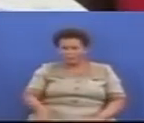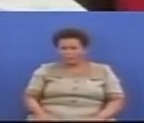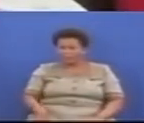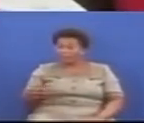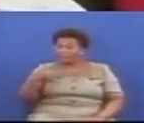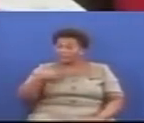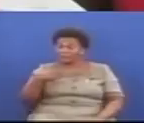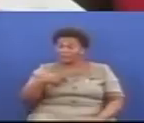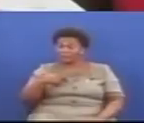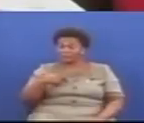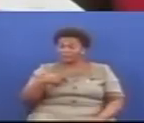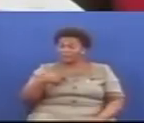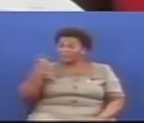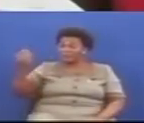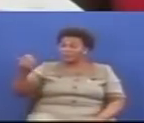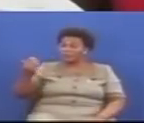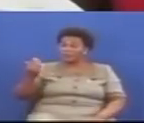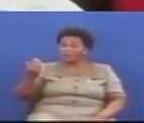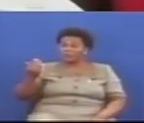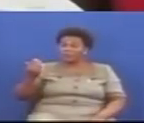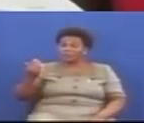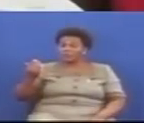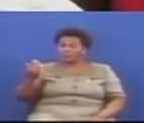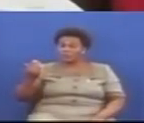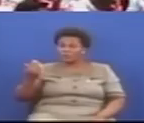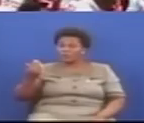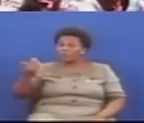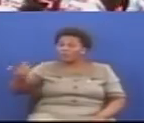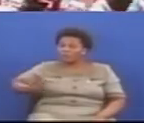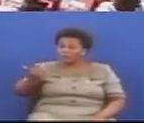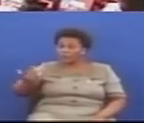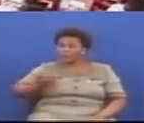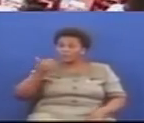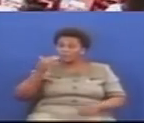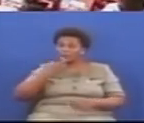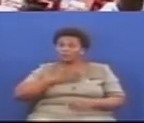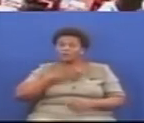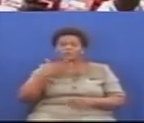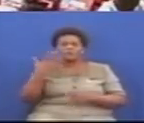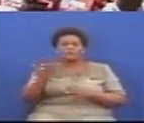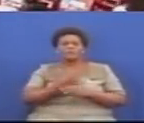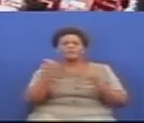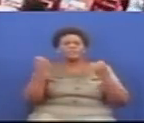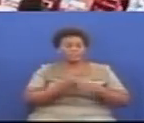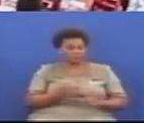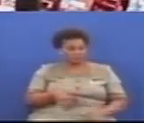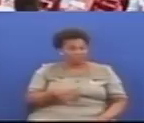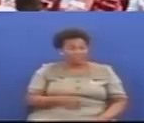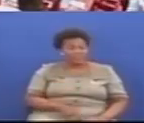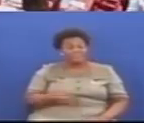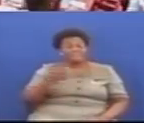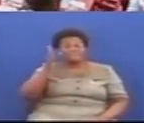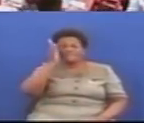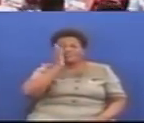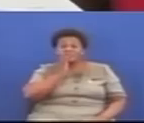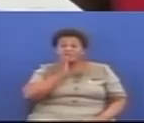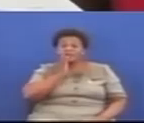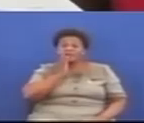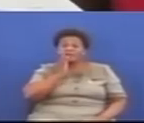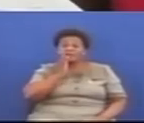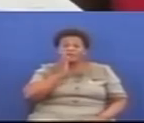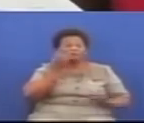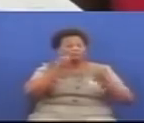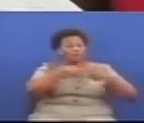asafanywa wageni wangu. Wanapora simu alafu wanakimbia. Na hapa juzi katika area